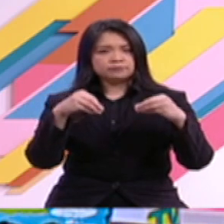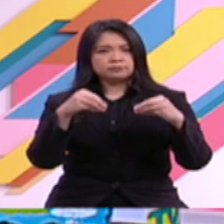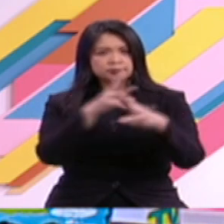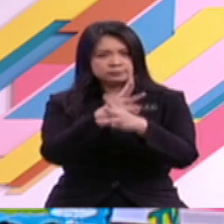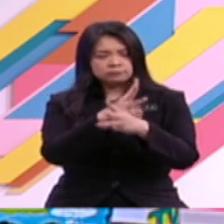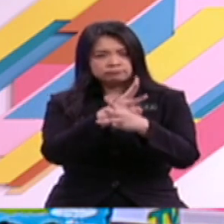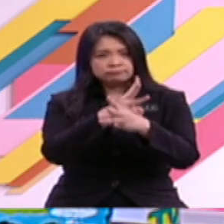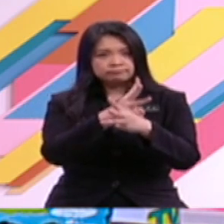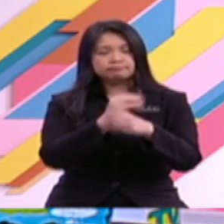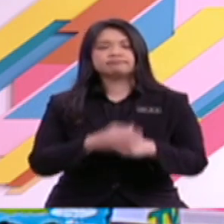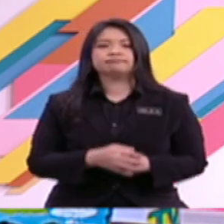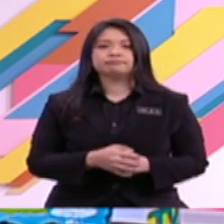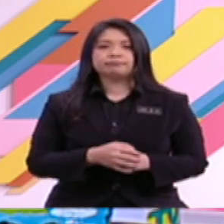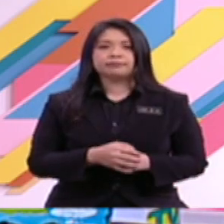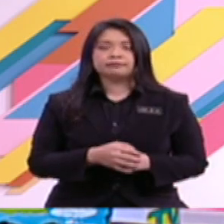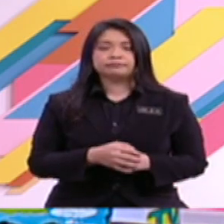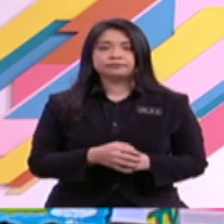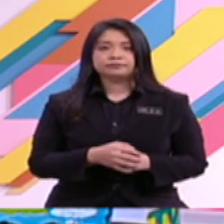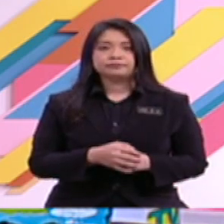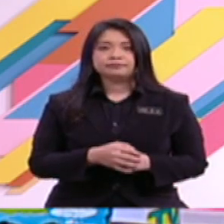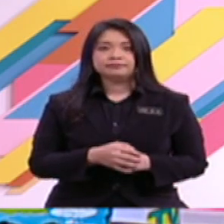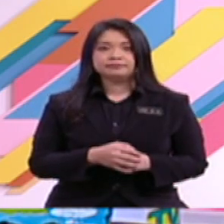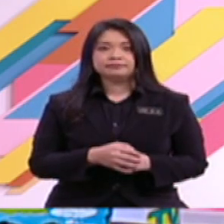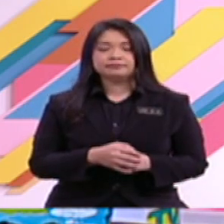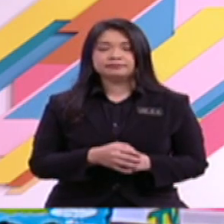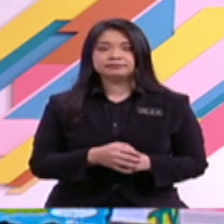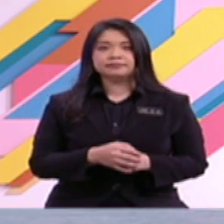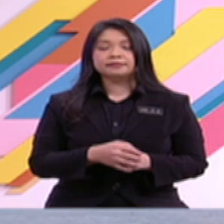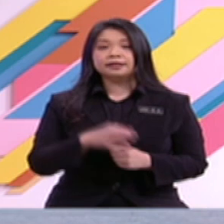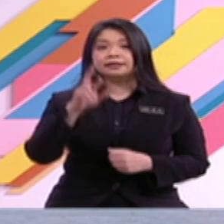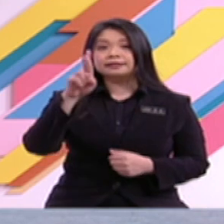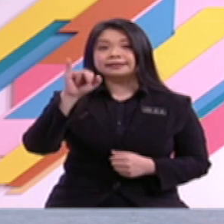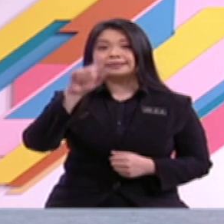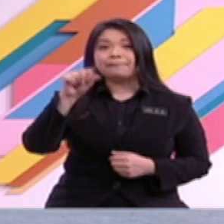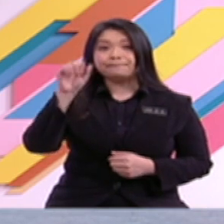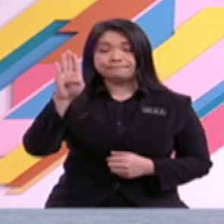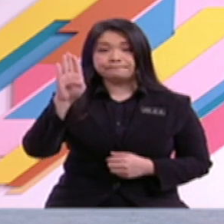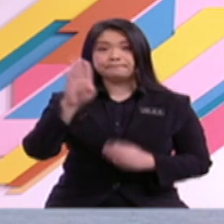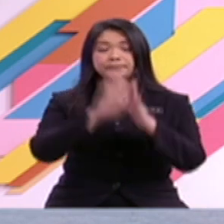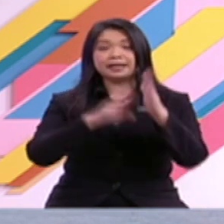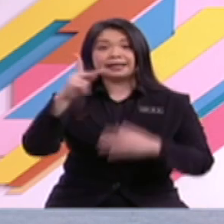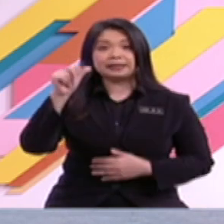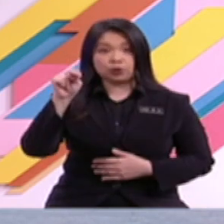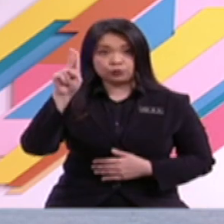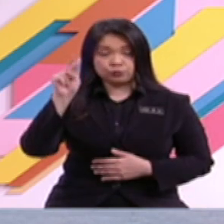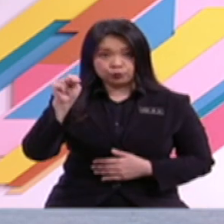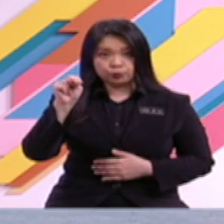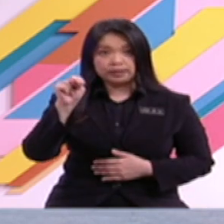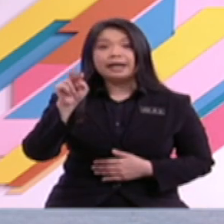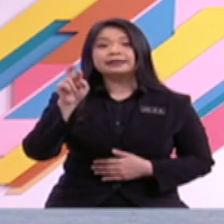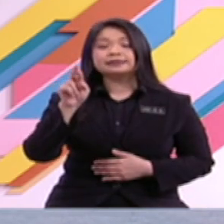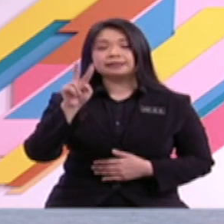tuh naikkan kadar zat baitannur naikkan kadar zat tunai